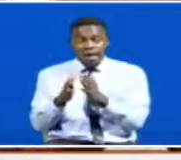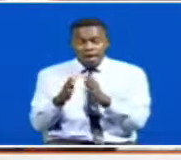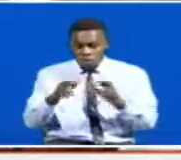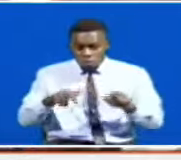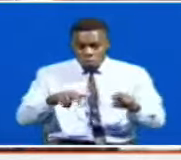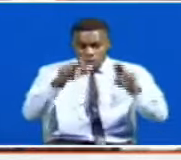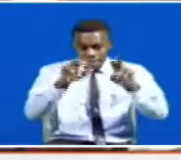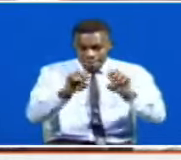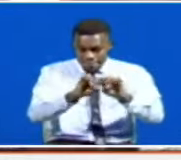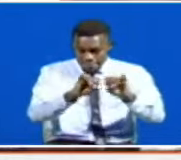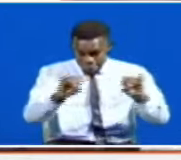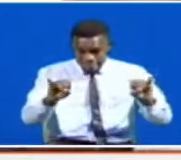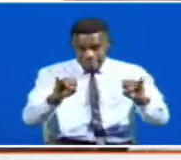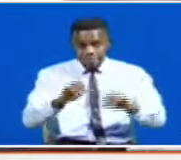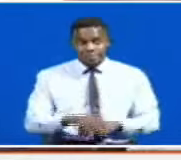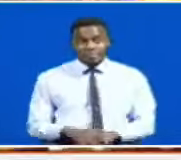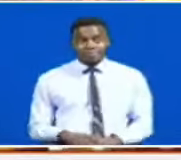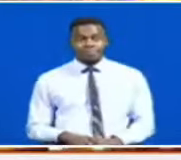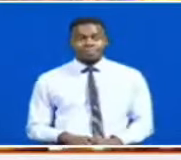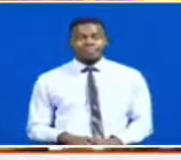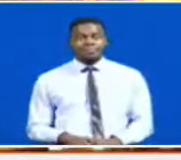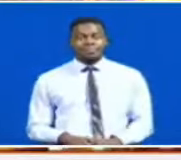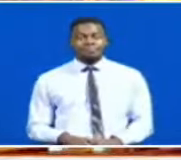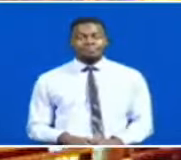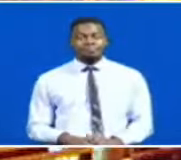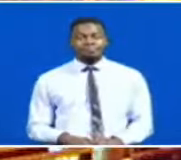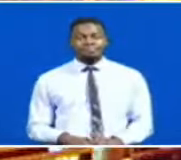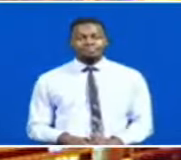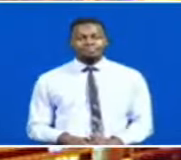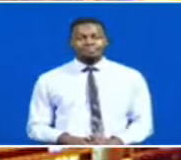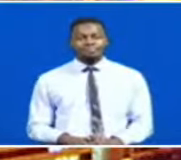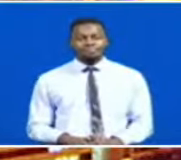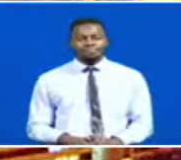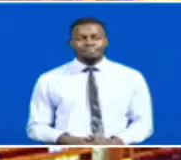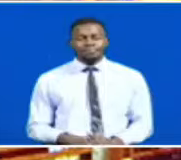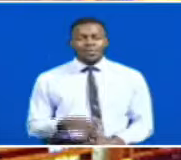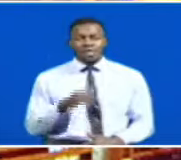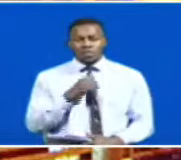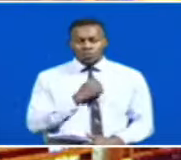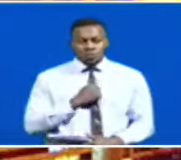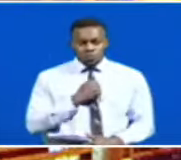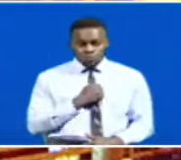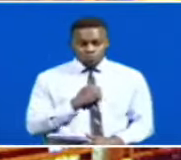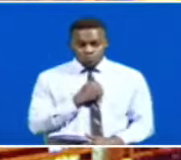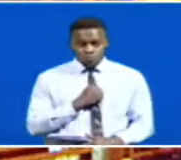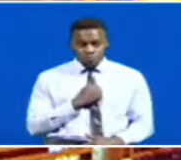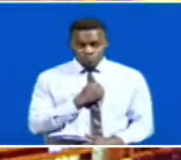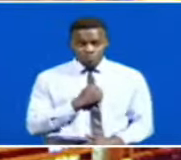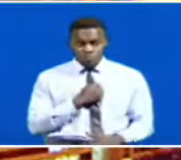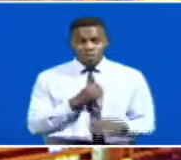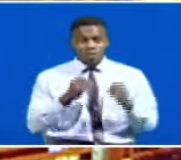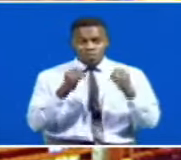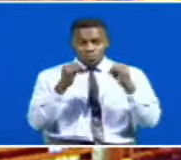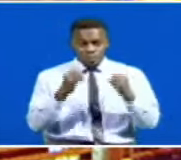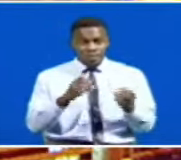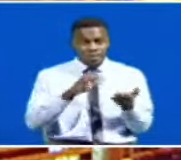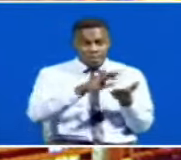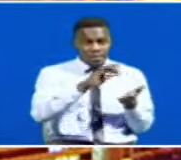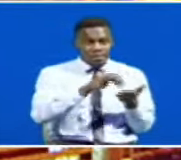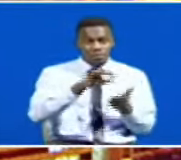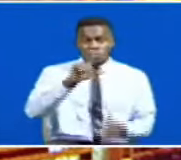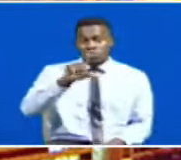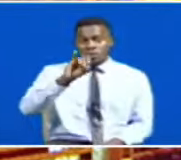on the left side of the road as you go to Barawi. Kulineko, jumbe za rambirambi zimeendelea kumiminiwa marehemu